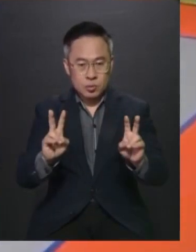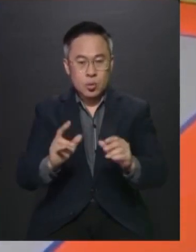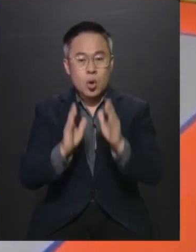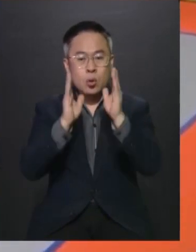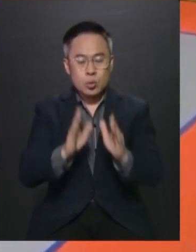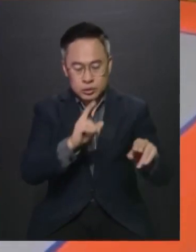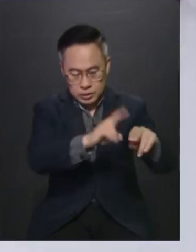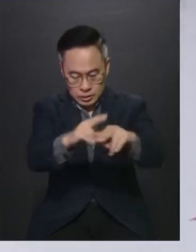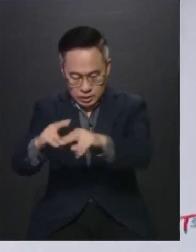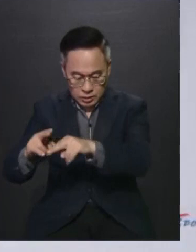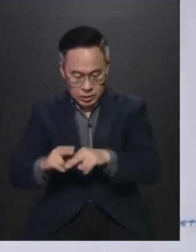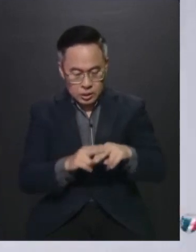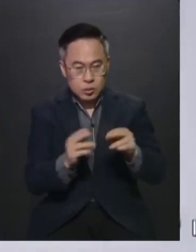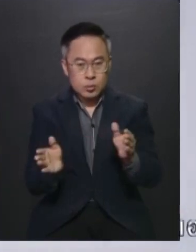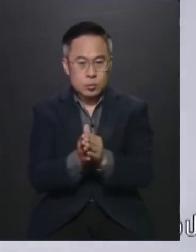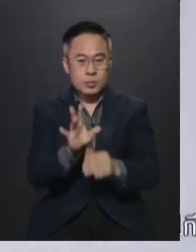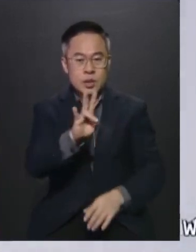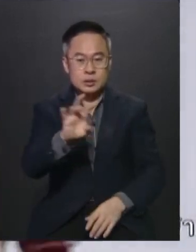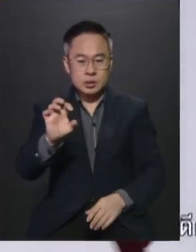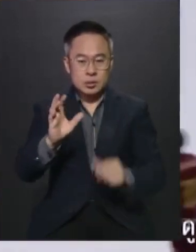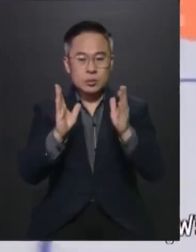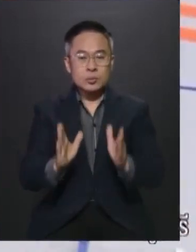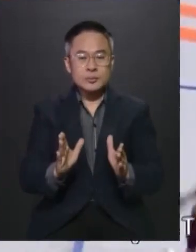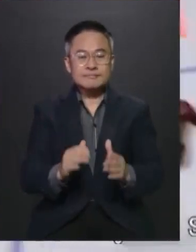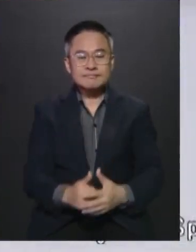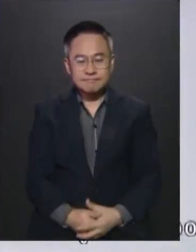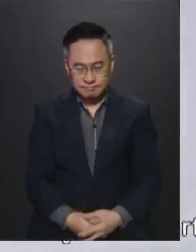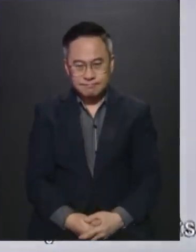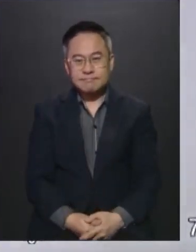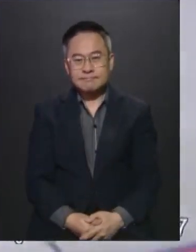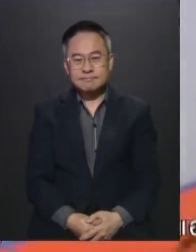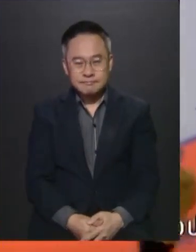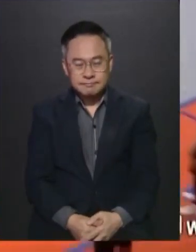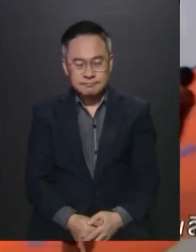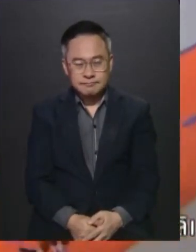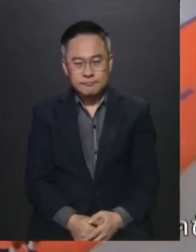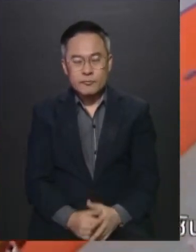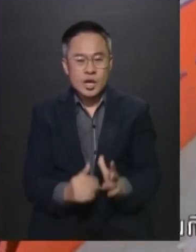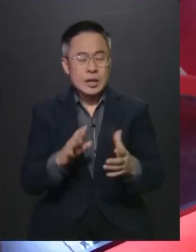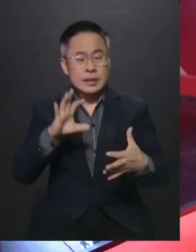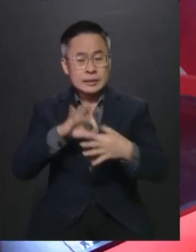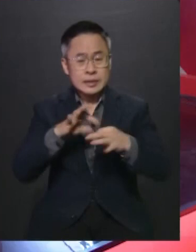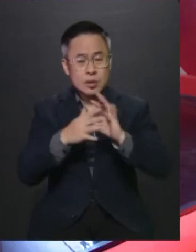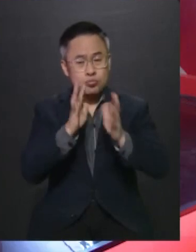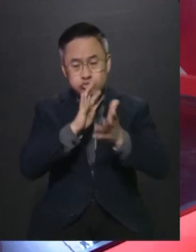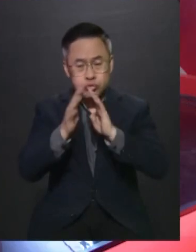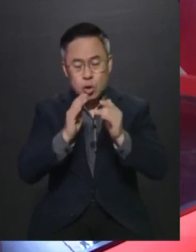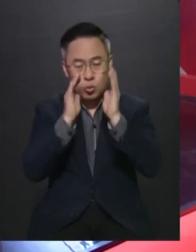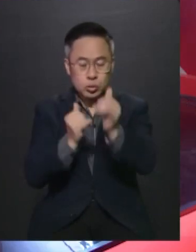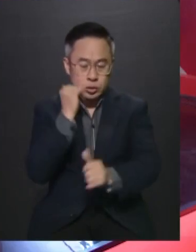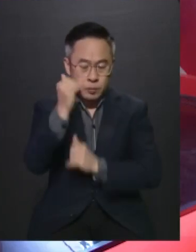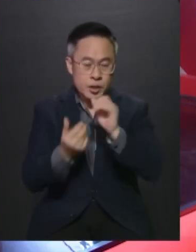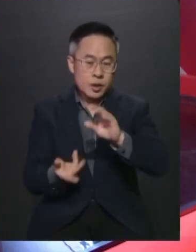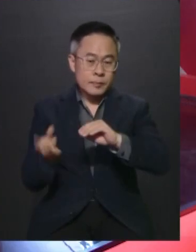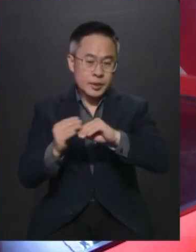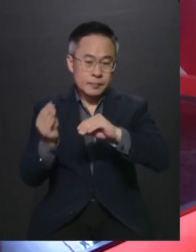700คนด้วยกันอืนะคะบรรยากาศก็คึกคักขึ้นเรื่อยๆในแต่ละปีนะคะโดยเฉพาะ